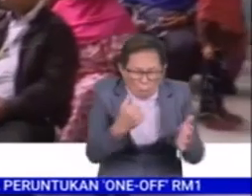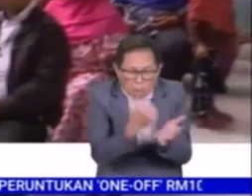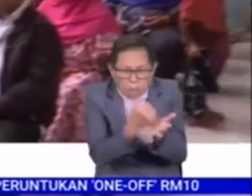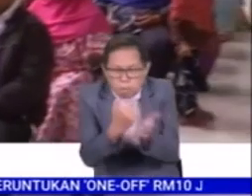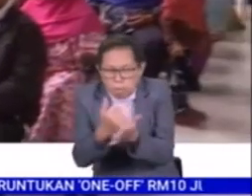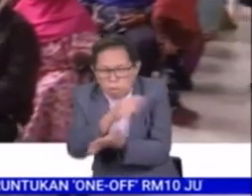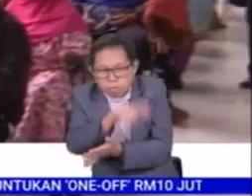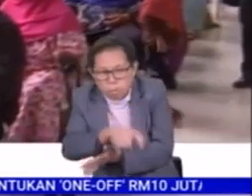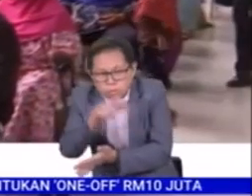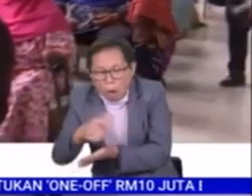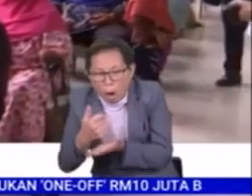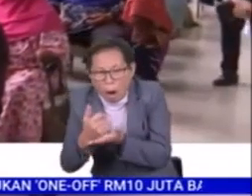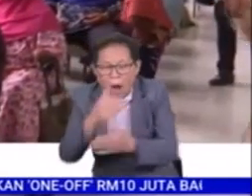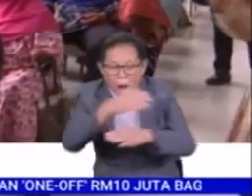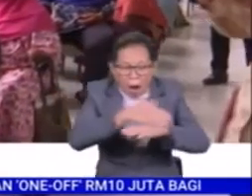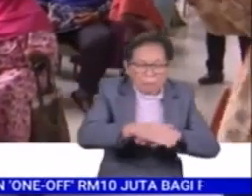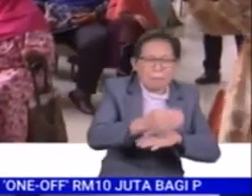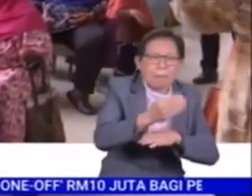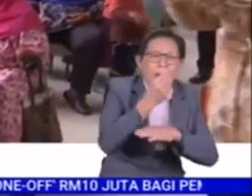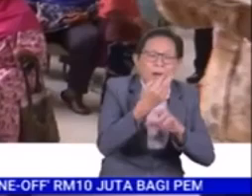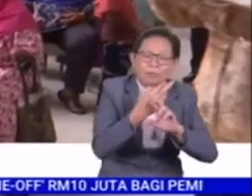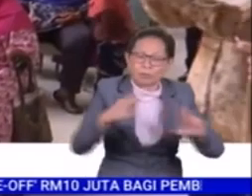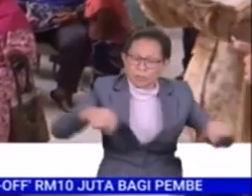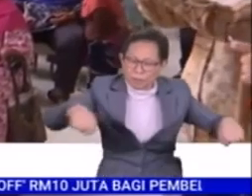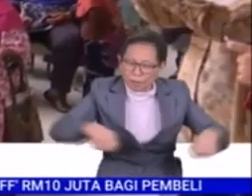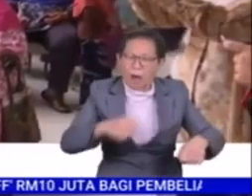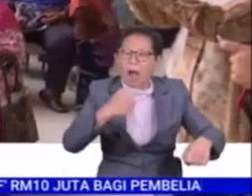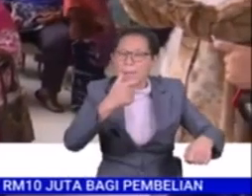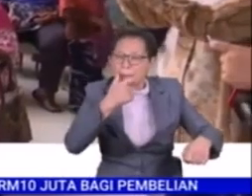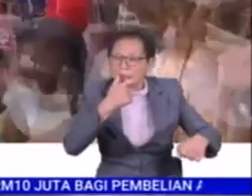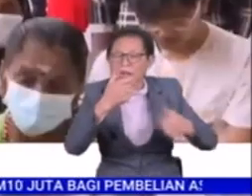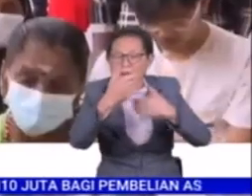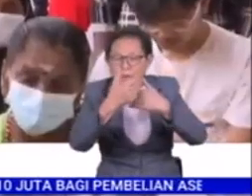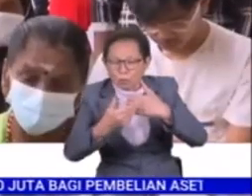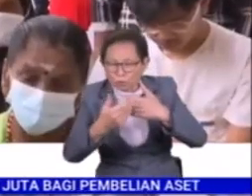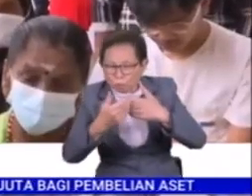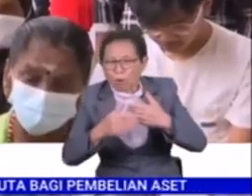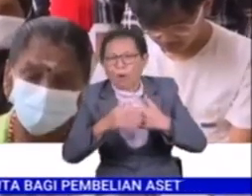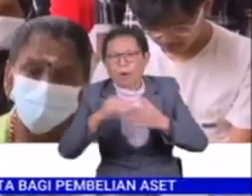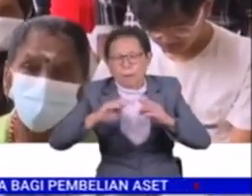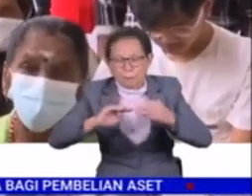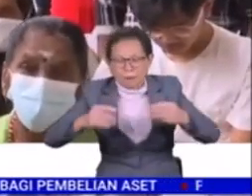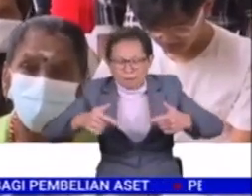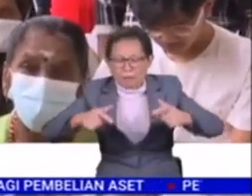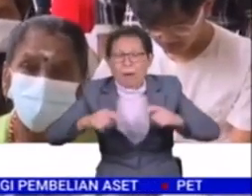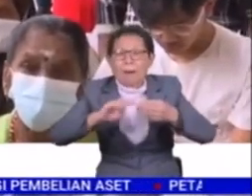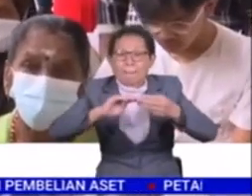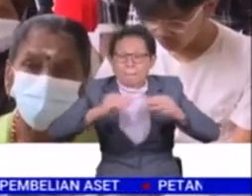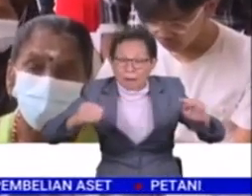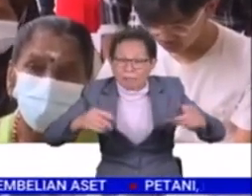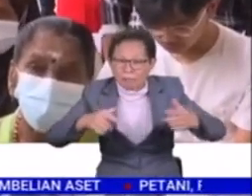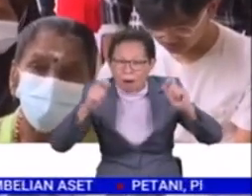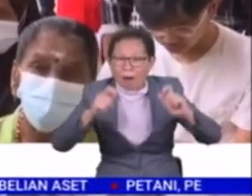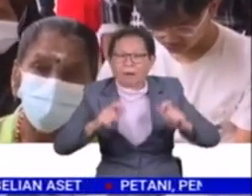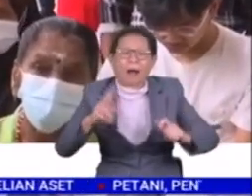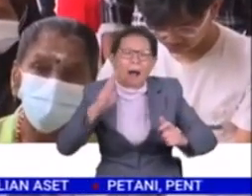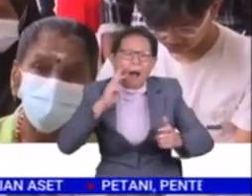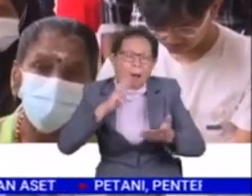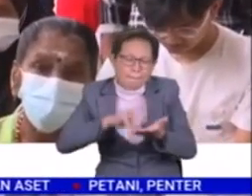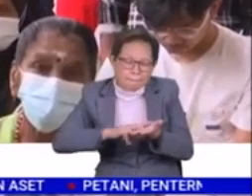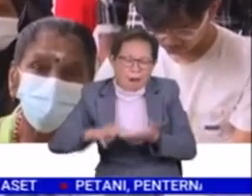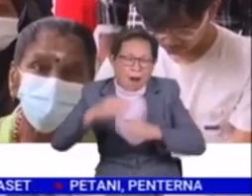terjejas dengan menghantar makanan setia dimakan seperti biskut, roti, mi segera dan air mineral ke Pusat Pemindahan